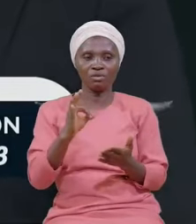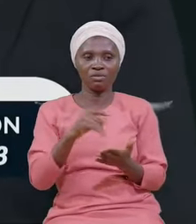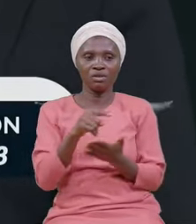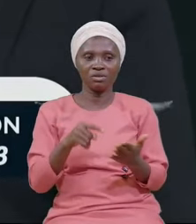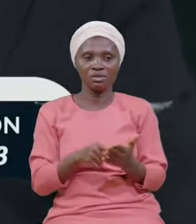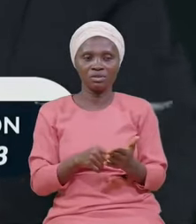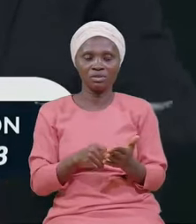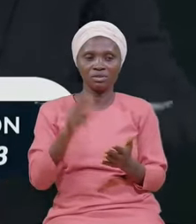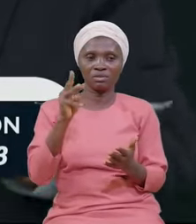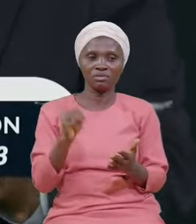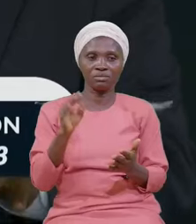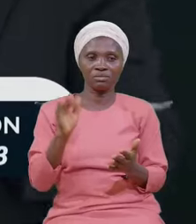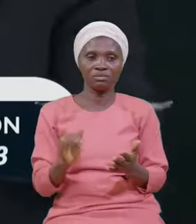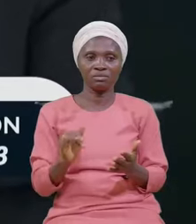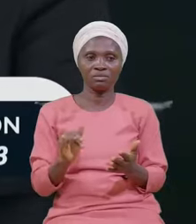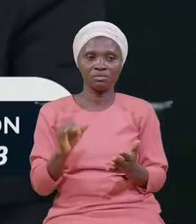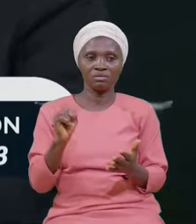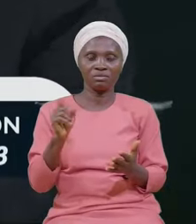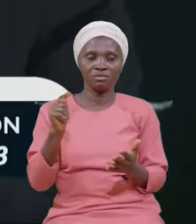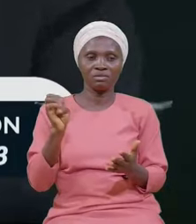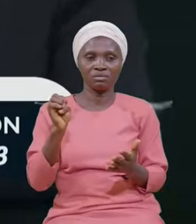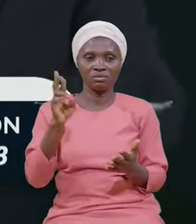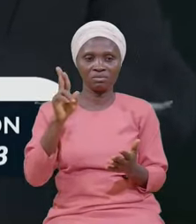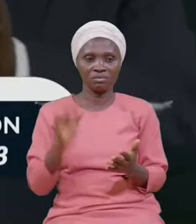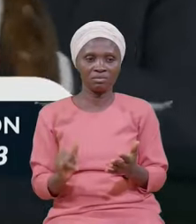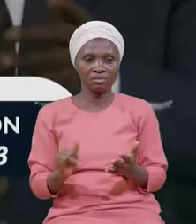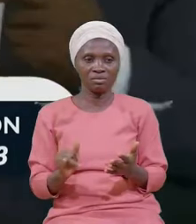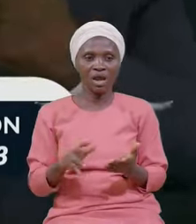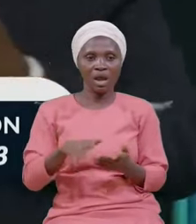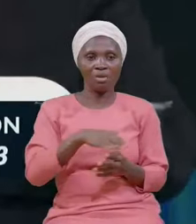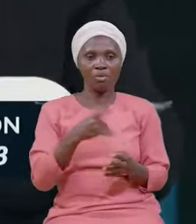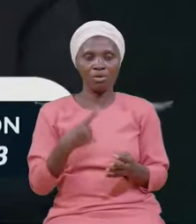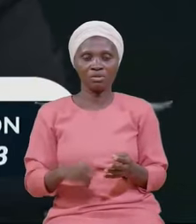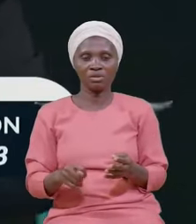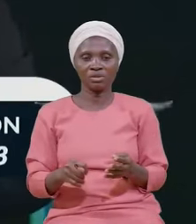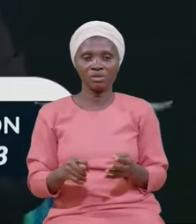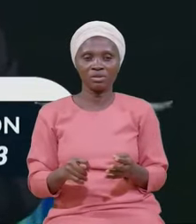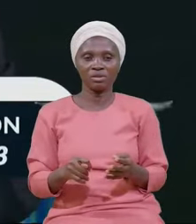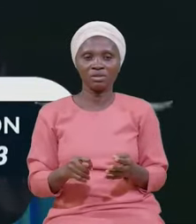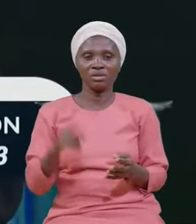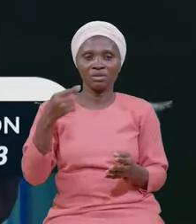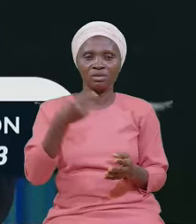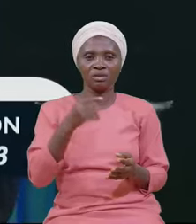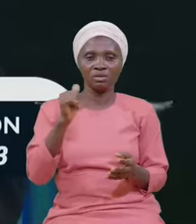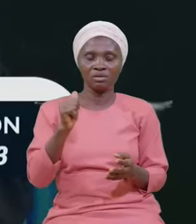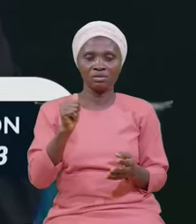de ce mystère parmi les païens, savoir Christ en vous,